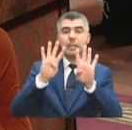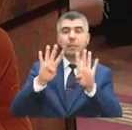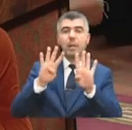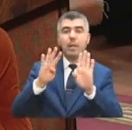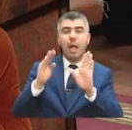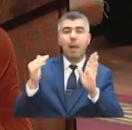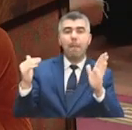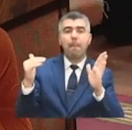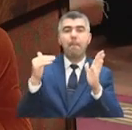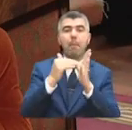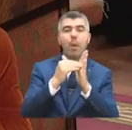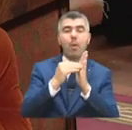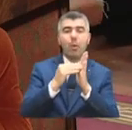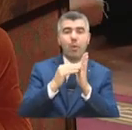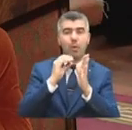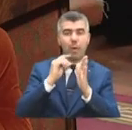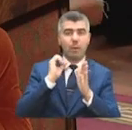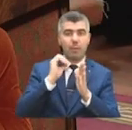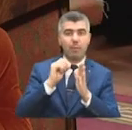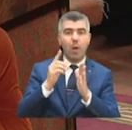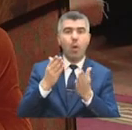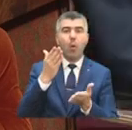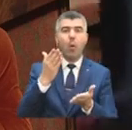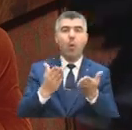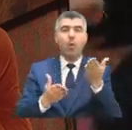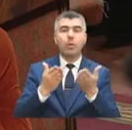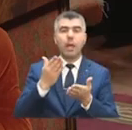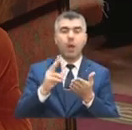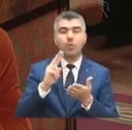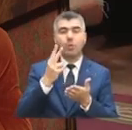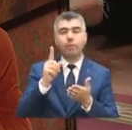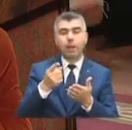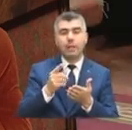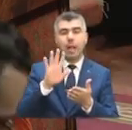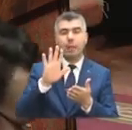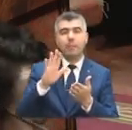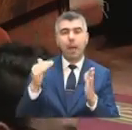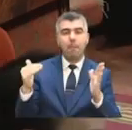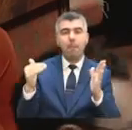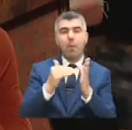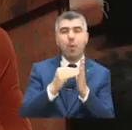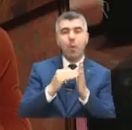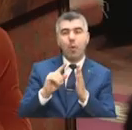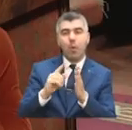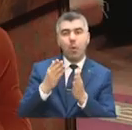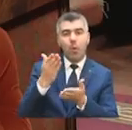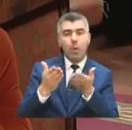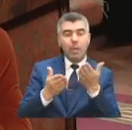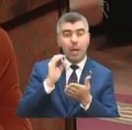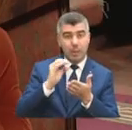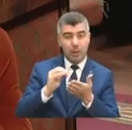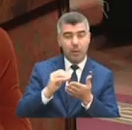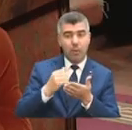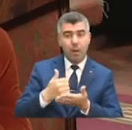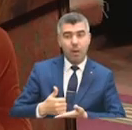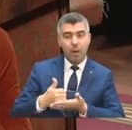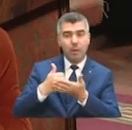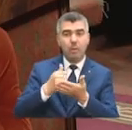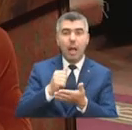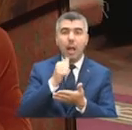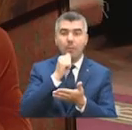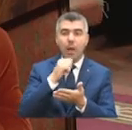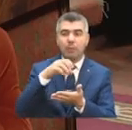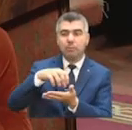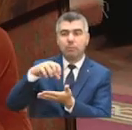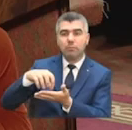القنطار من الشاعل المدعم، 2.5 مليون قنطار من الأعلاف المركبة، وتوريد الماشية عبر